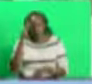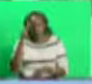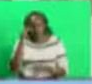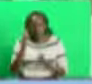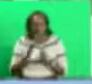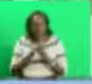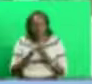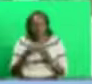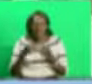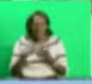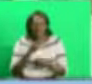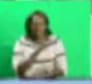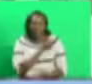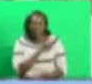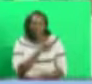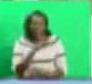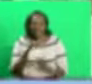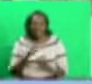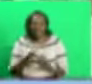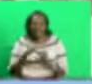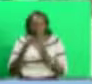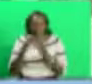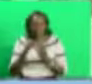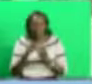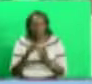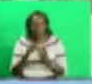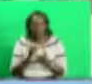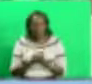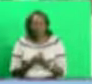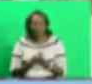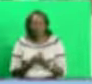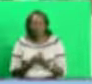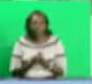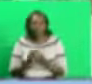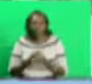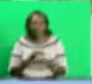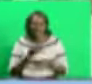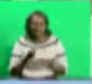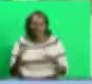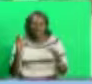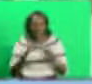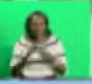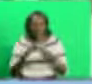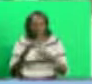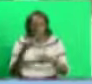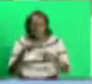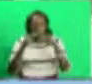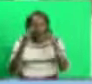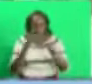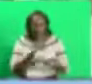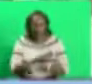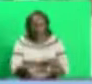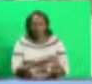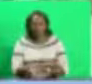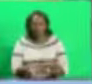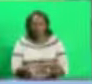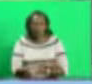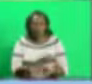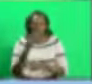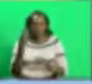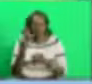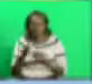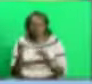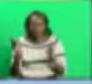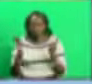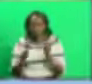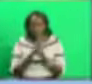talent. Nika specialize sana na bio. Baada ya kujiunga na secondary school, ndio nimefika form 4.